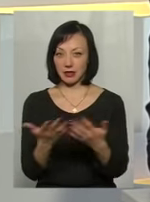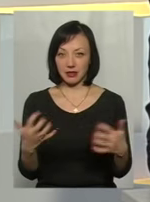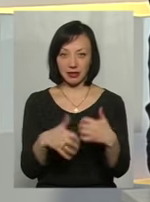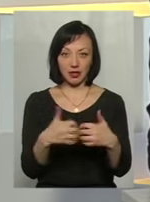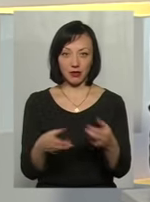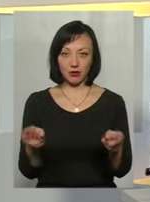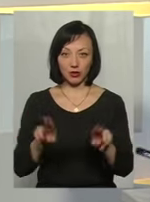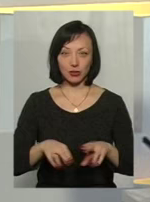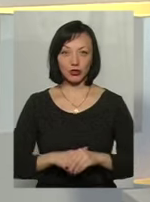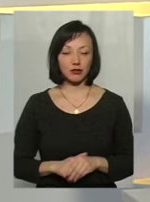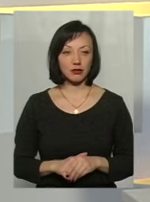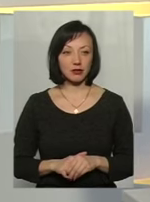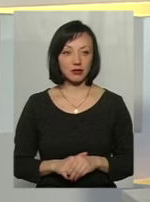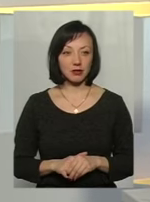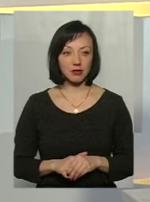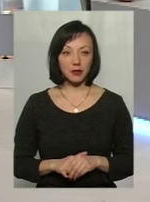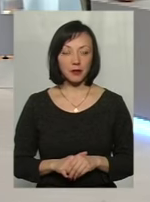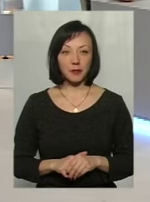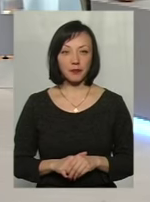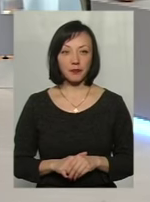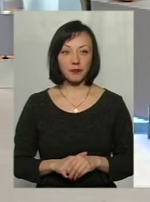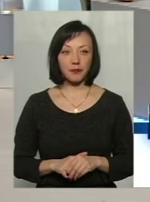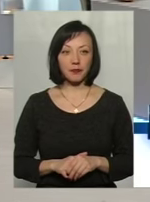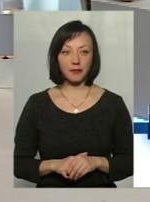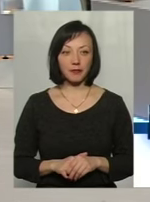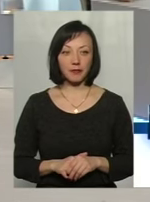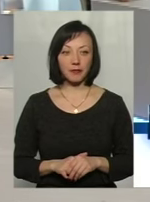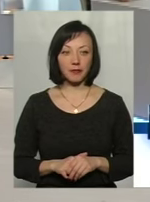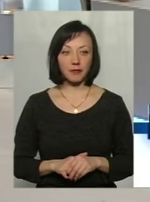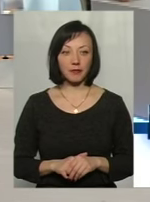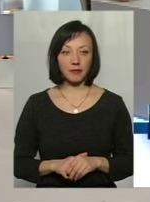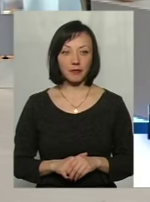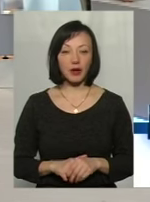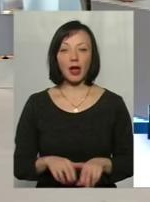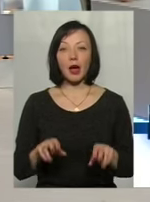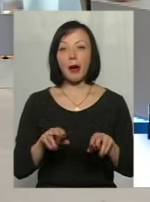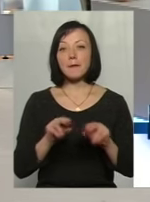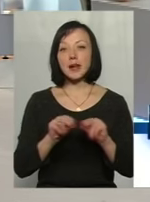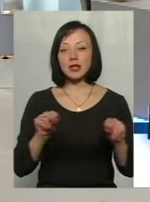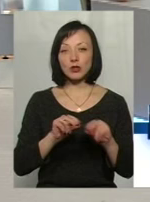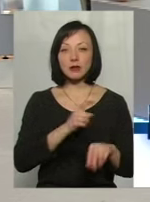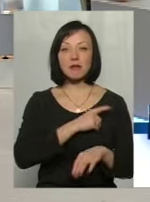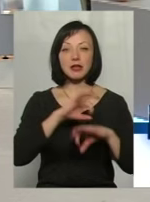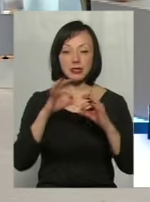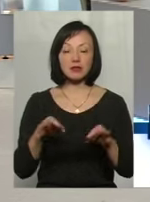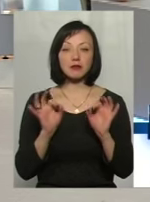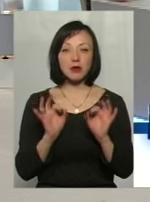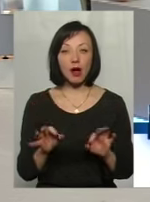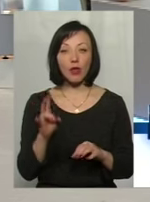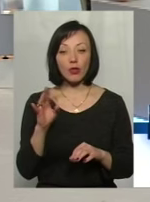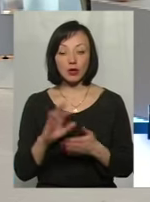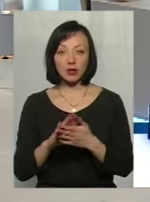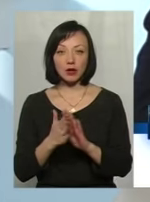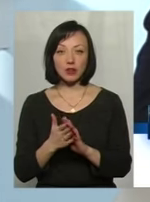і не лишилось. Ну. Педагогічна майстерність, Святослав Петрович абсолютно правильно каже, тут, виходячи з тої ситуації, яка